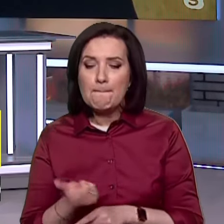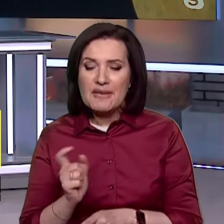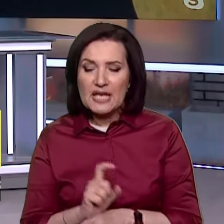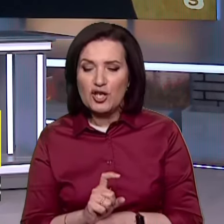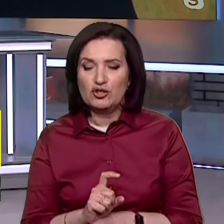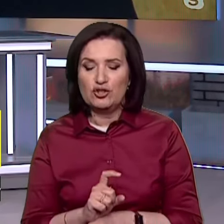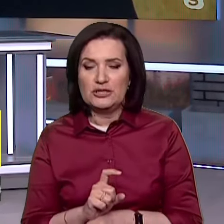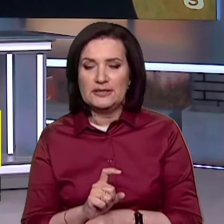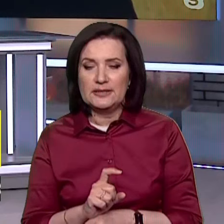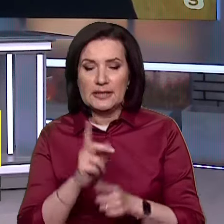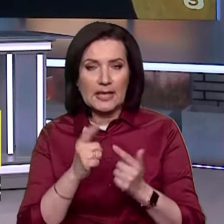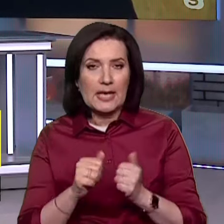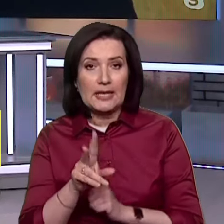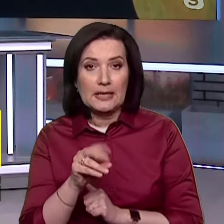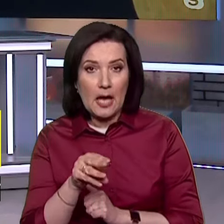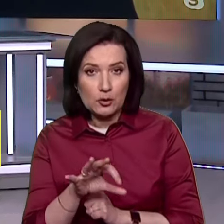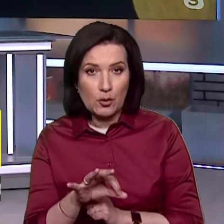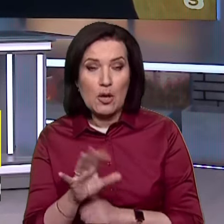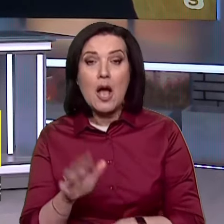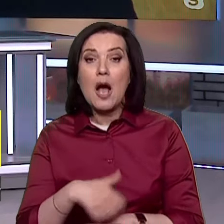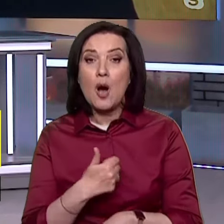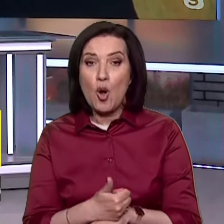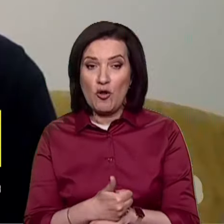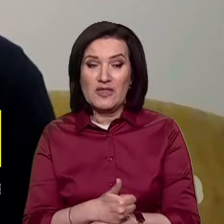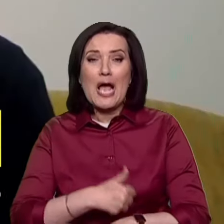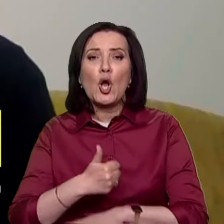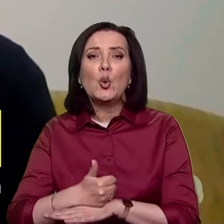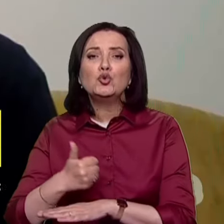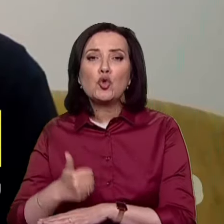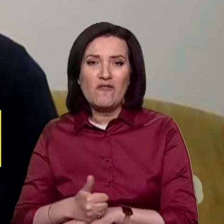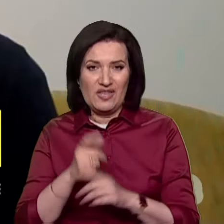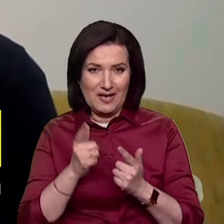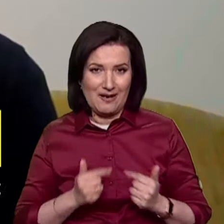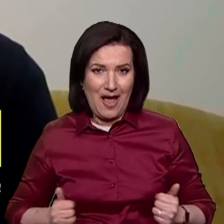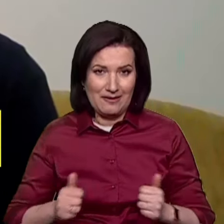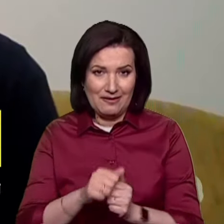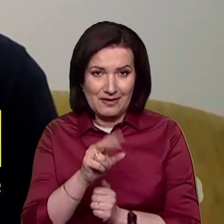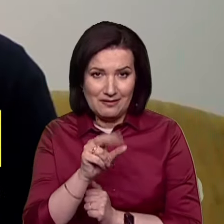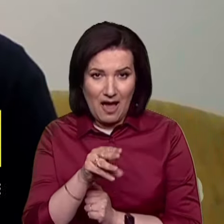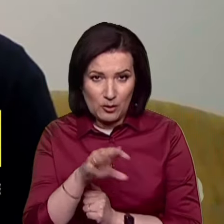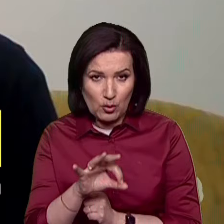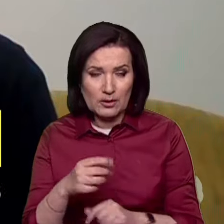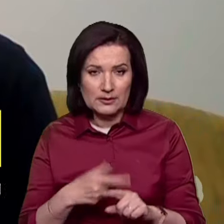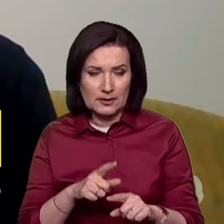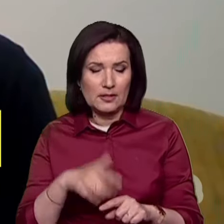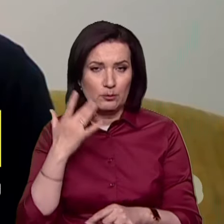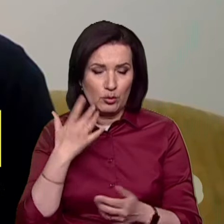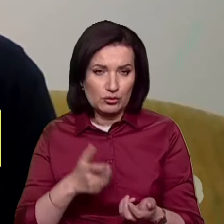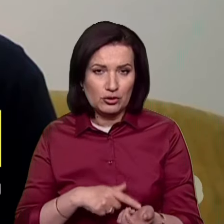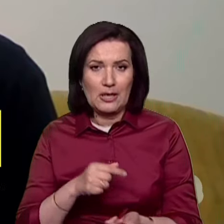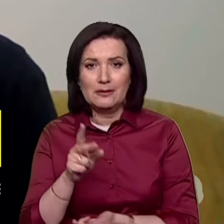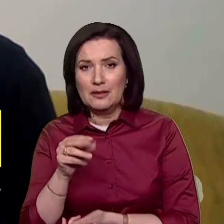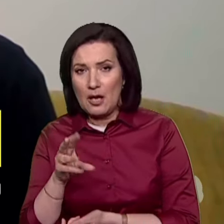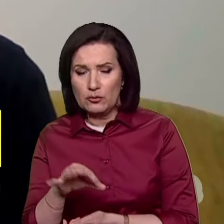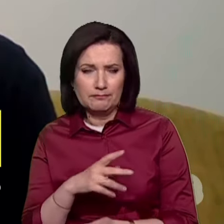більшість країн НАТО, а головне – ключові країни НАТО, зокрема, це Сполучені Штати і